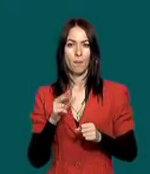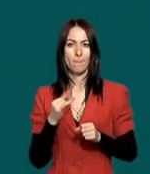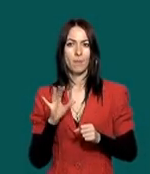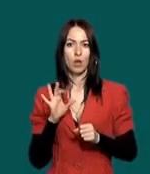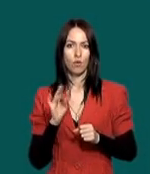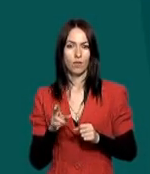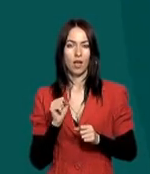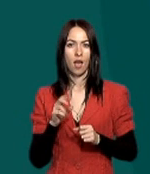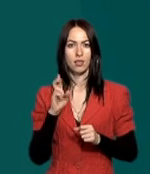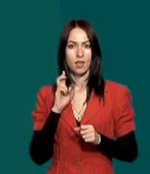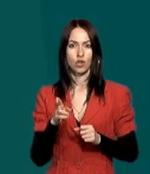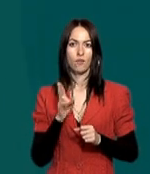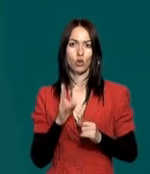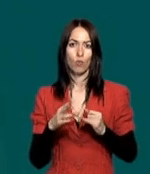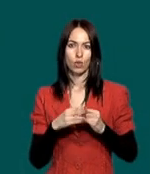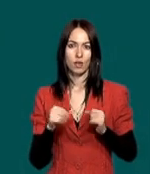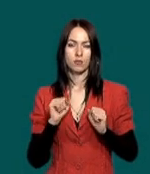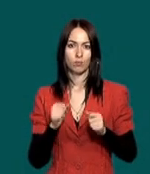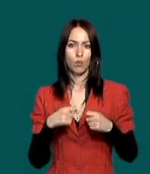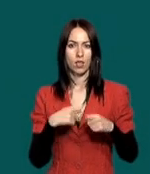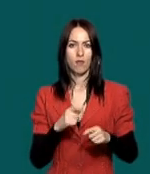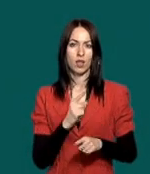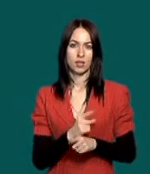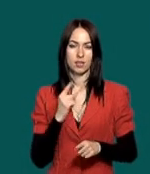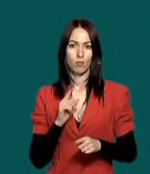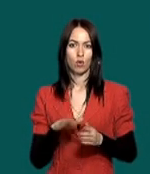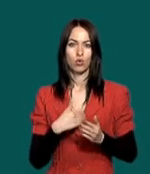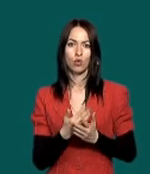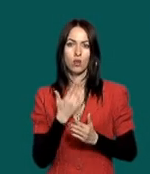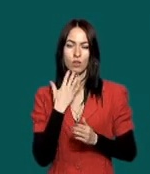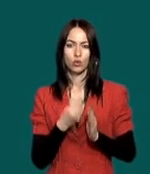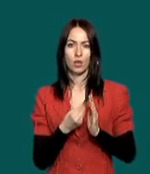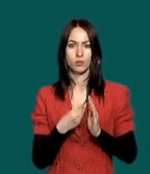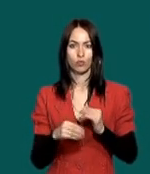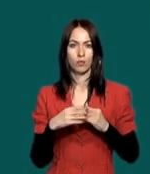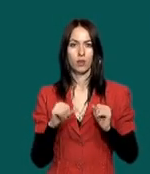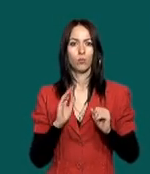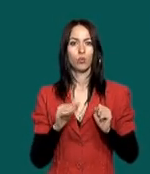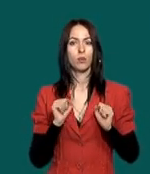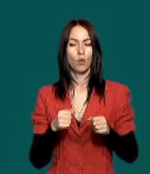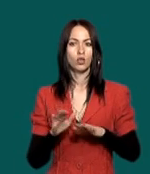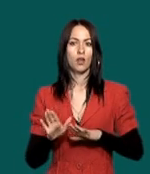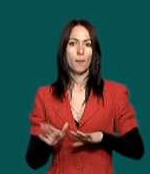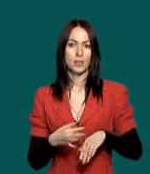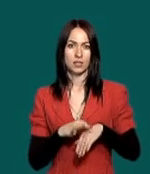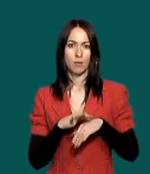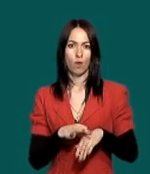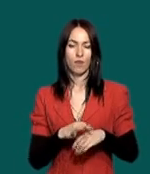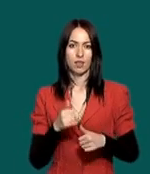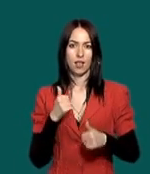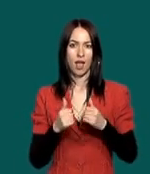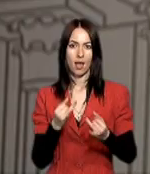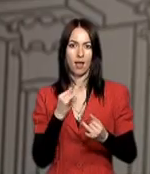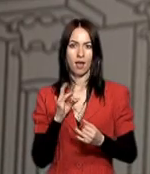а державні і комунальні землі продавати заборонено. Для іноземців купівля землі буде можливою після проведення